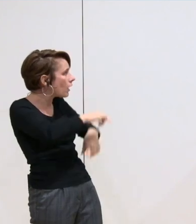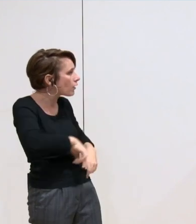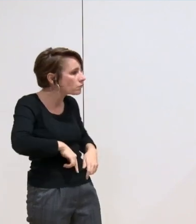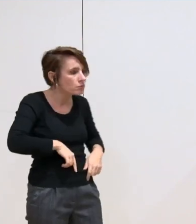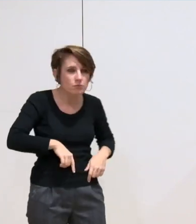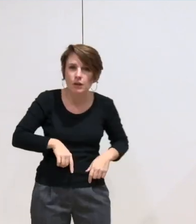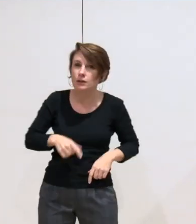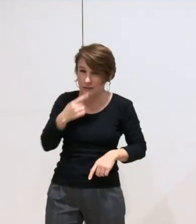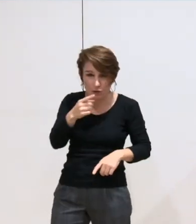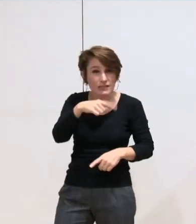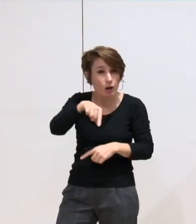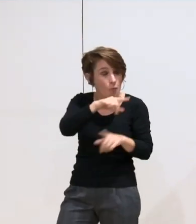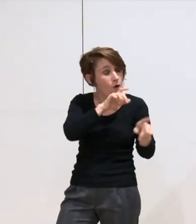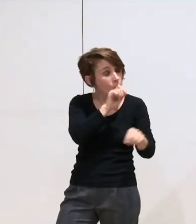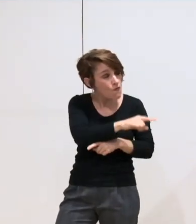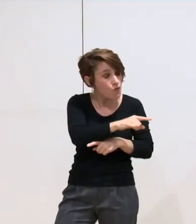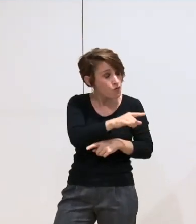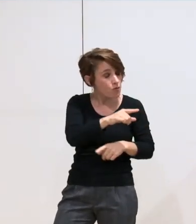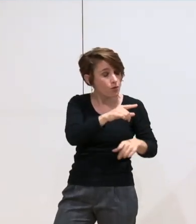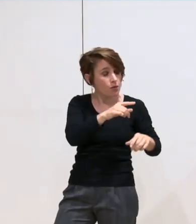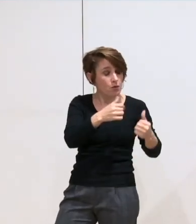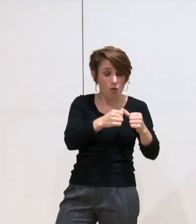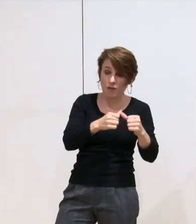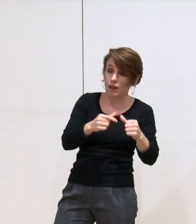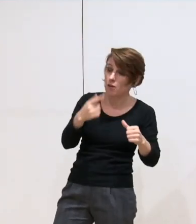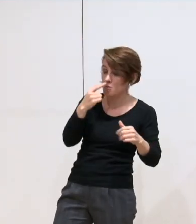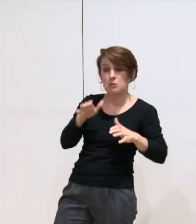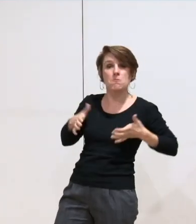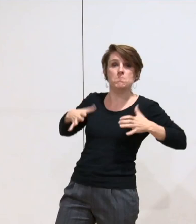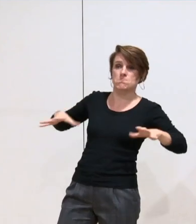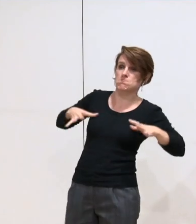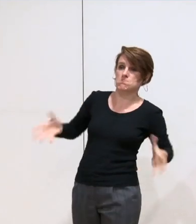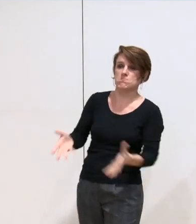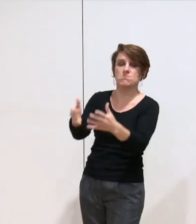renvoyer dos à dos les amateurs aux professionnels.